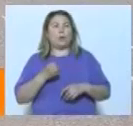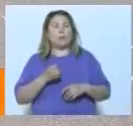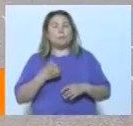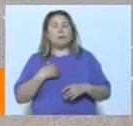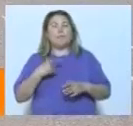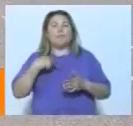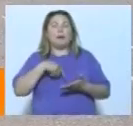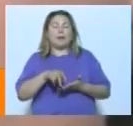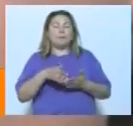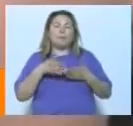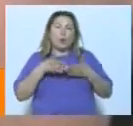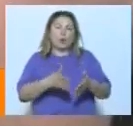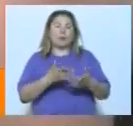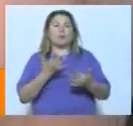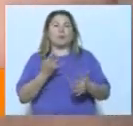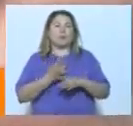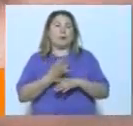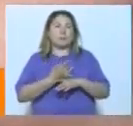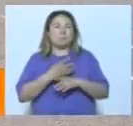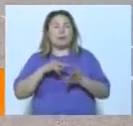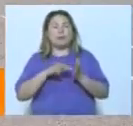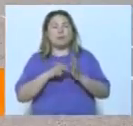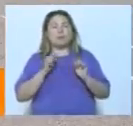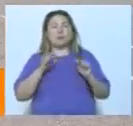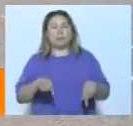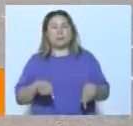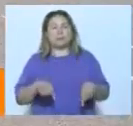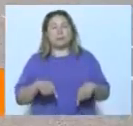Выходили в море не один раз. Планировал поступить в